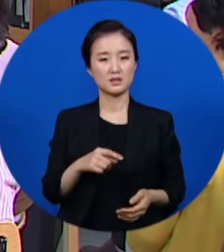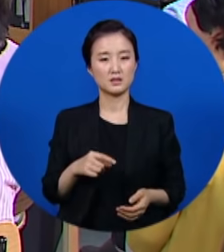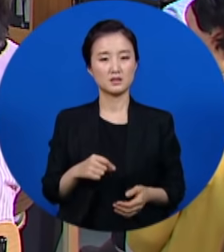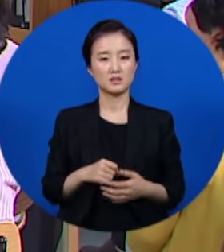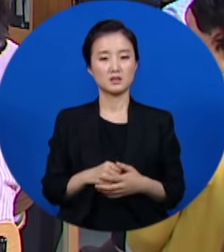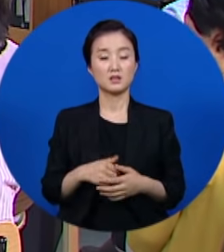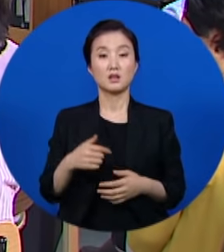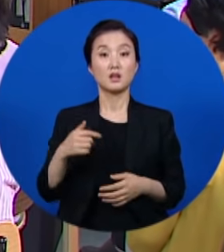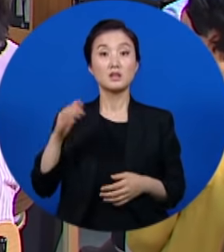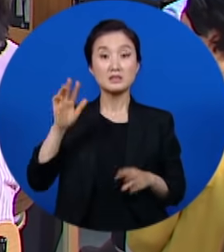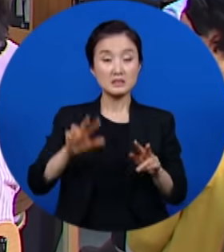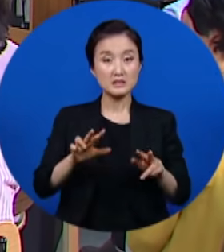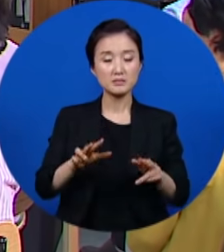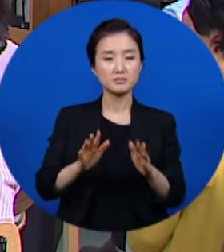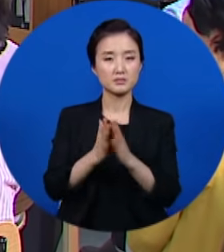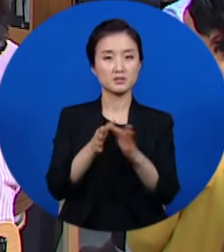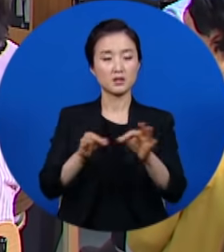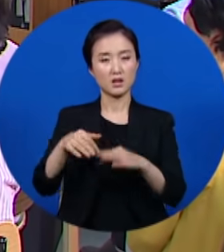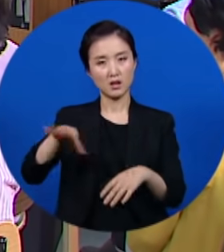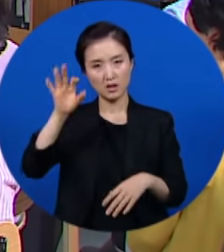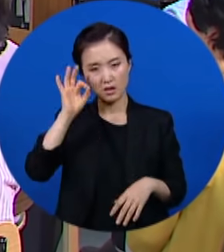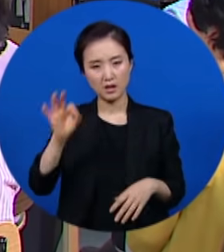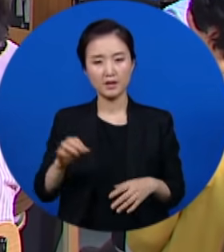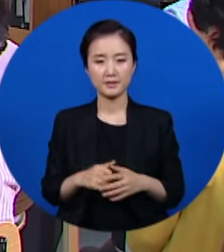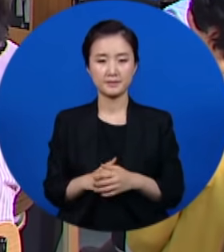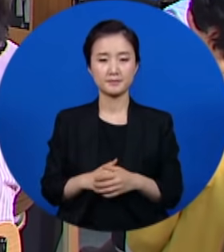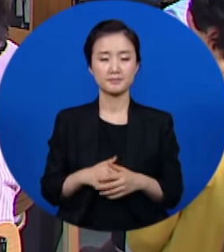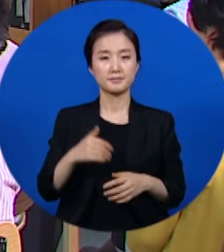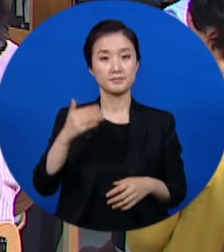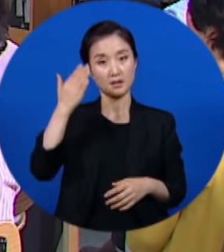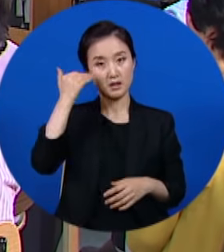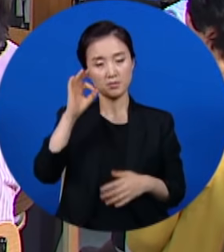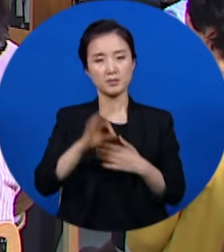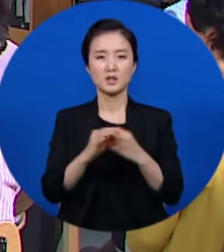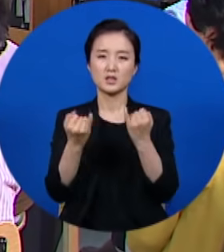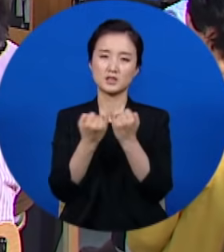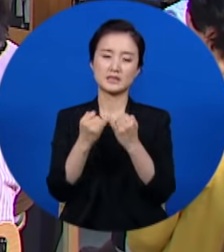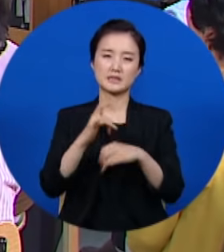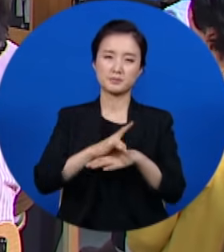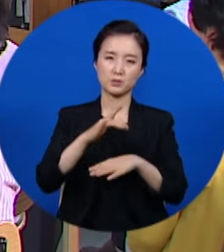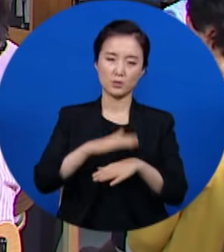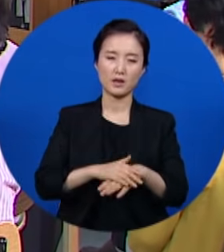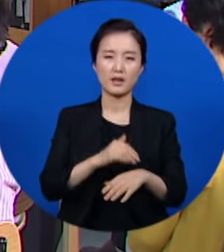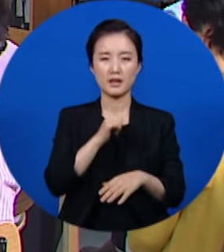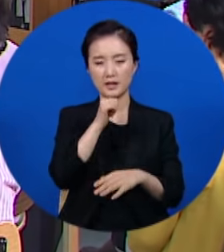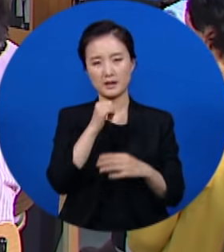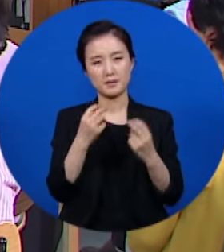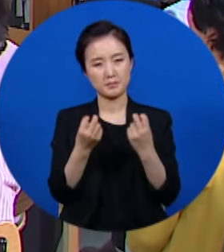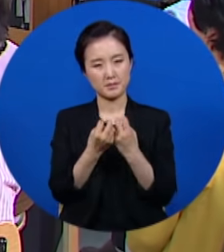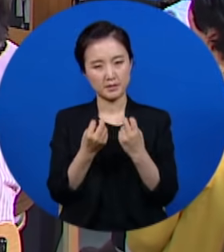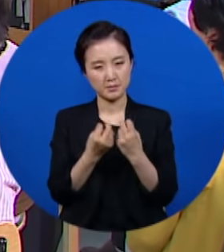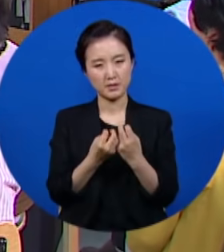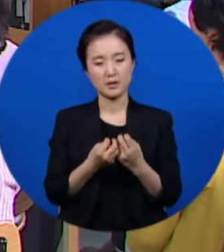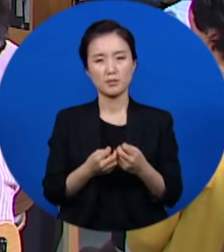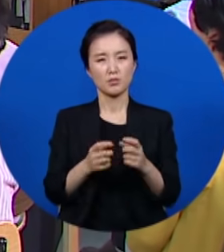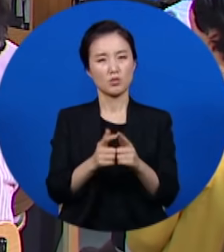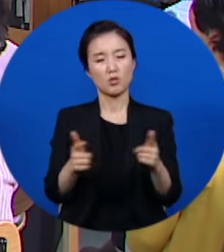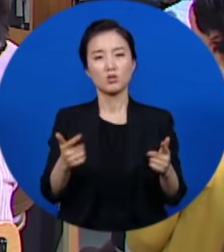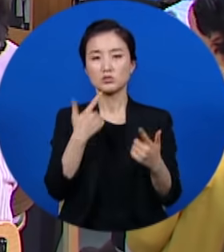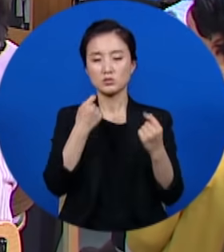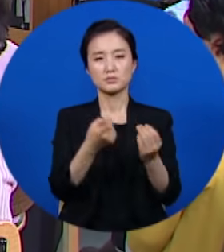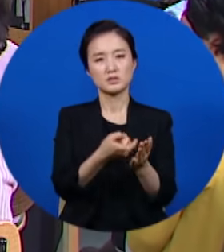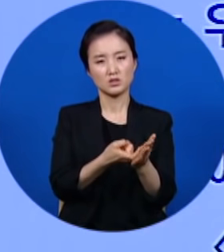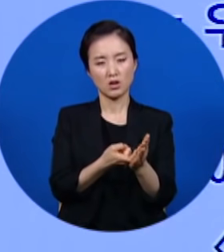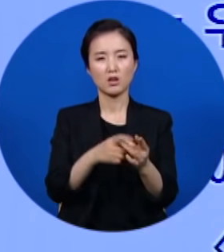서점에 들려 보세요 우리나라 서점에도 여자의 습관 우아하게 가난해지는 법 120만 1 살기 이런 책이 쫙